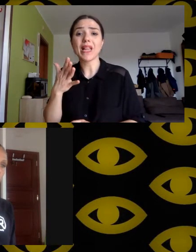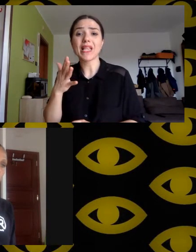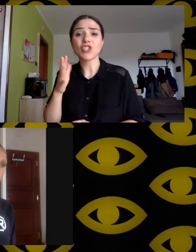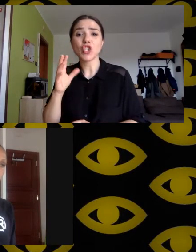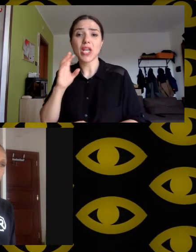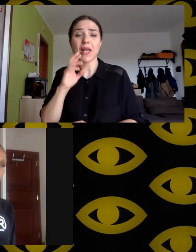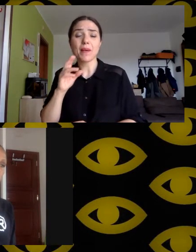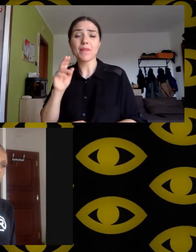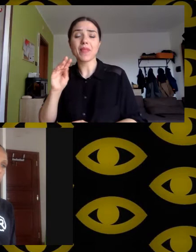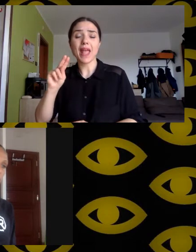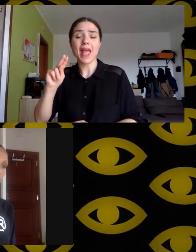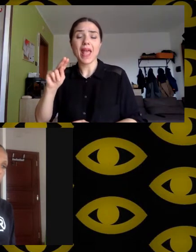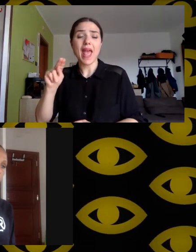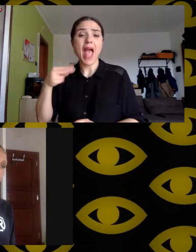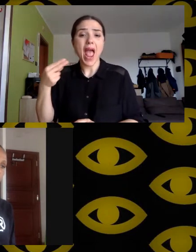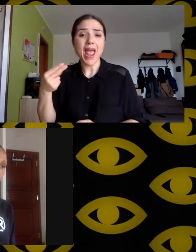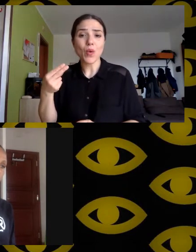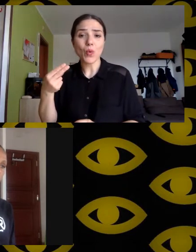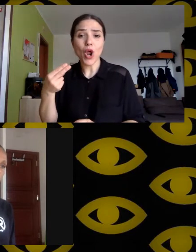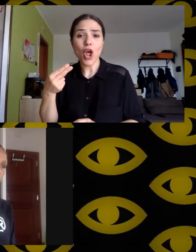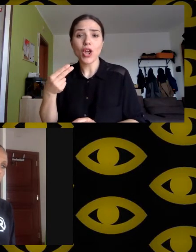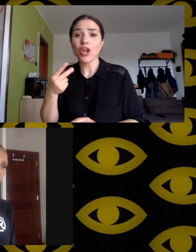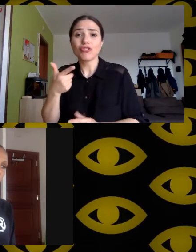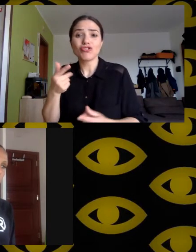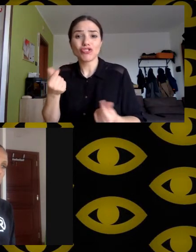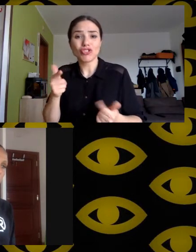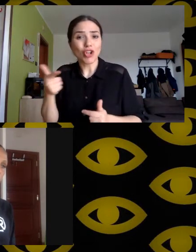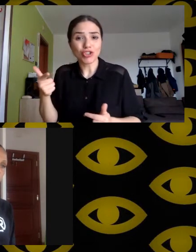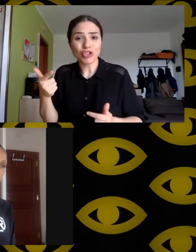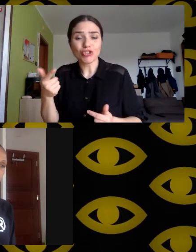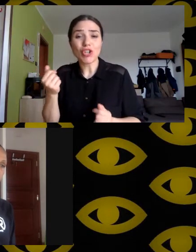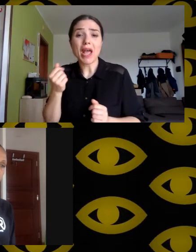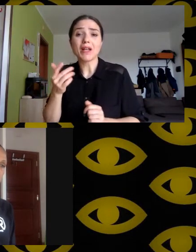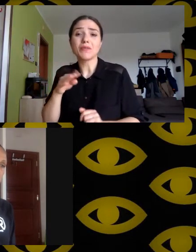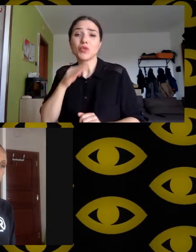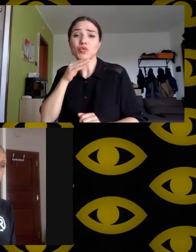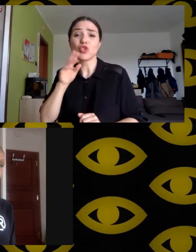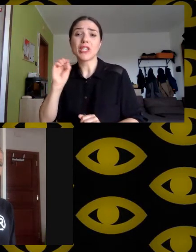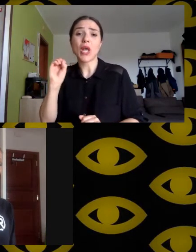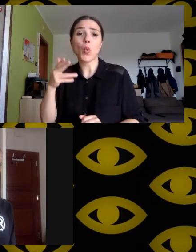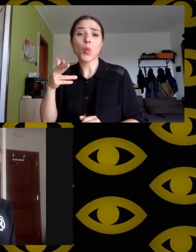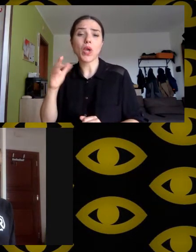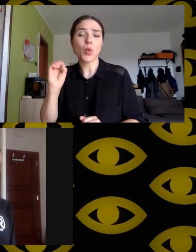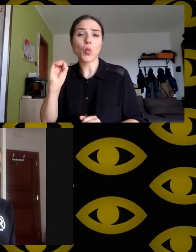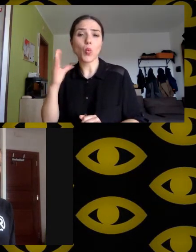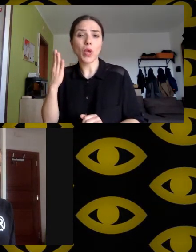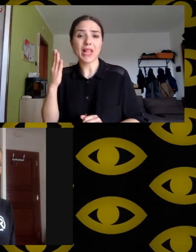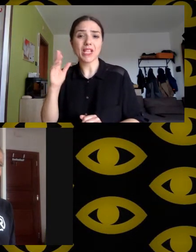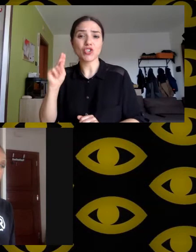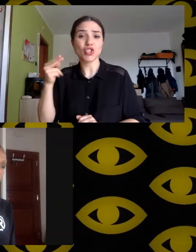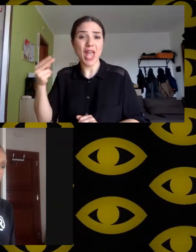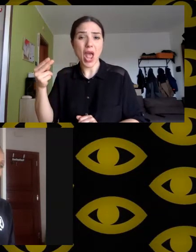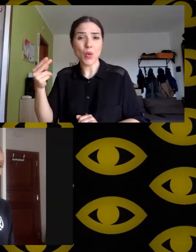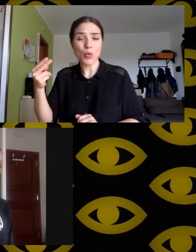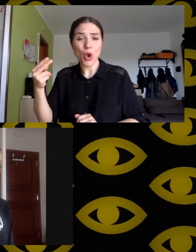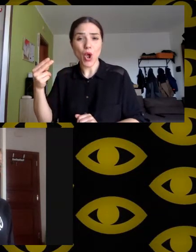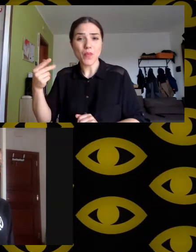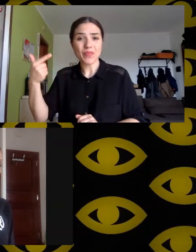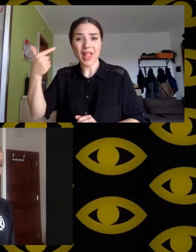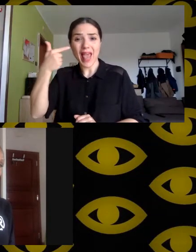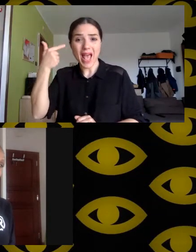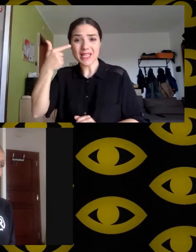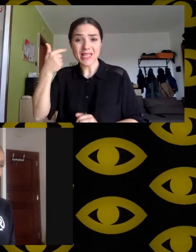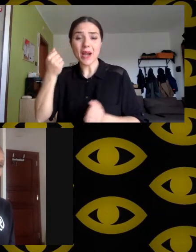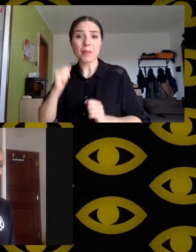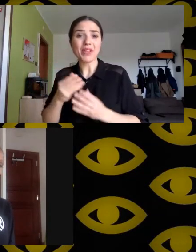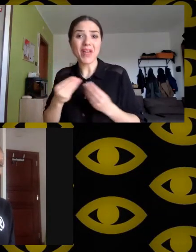con 15 minuti risolvere il problema attraverso una semplice operazione laser. E io gli dissi: ok,